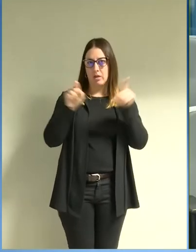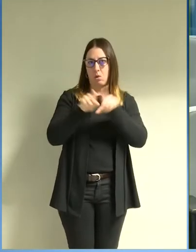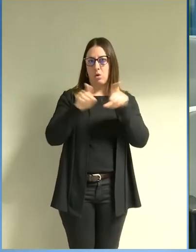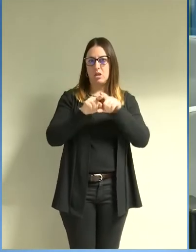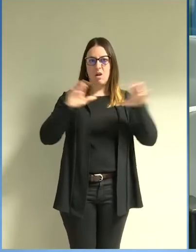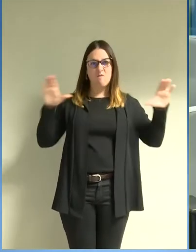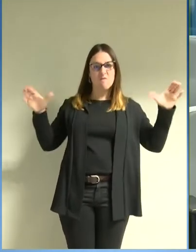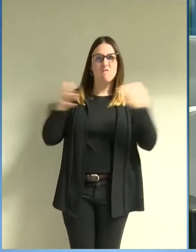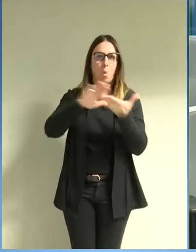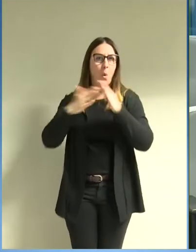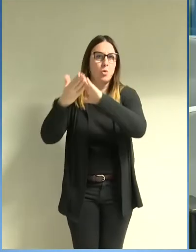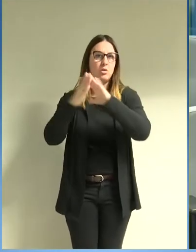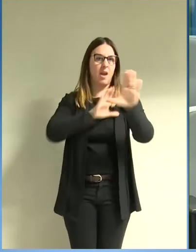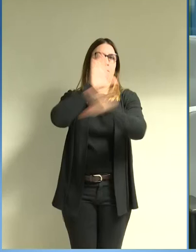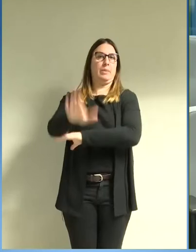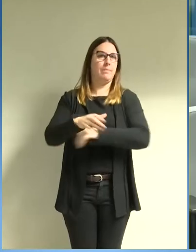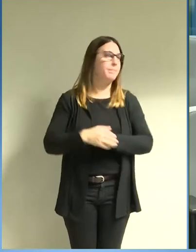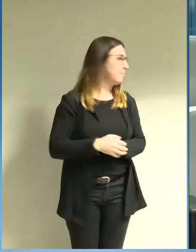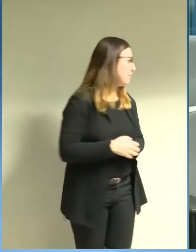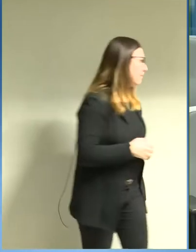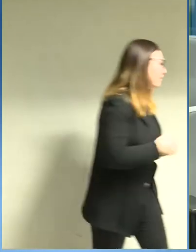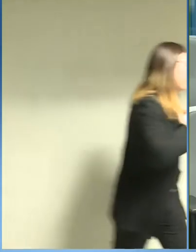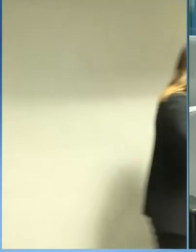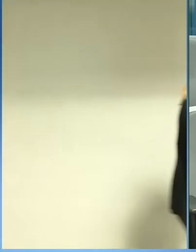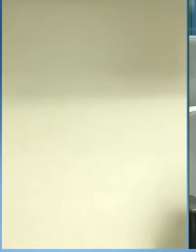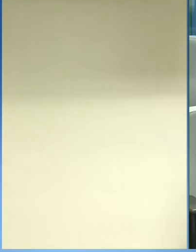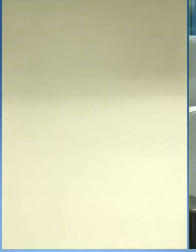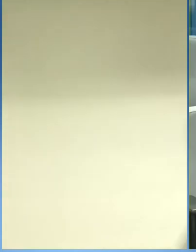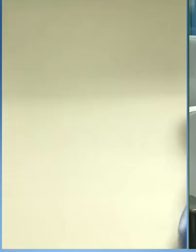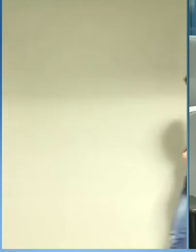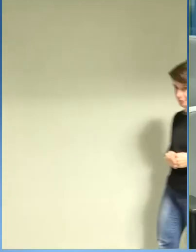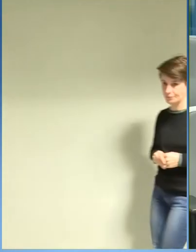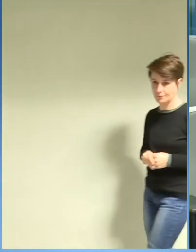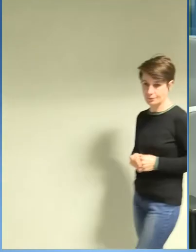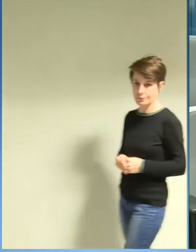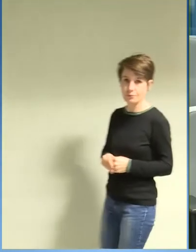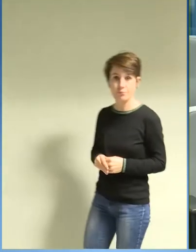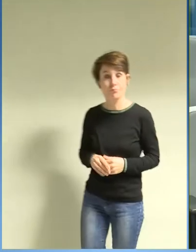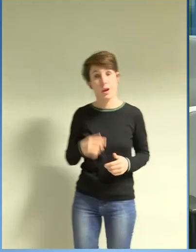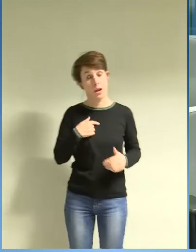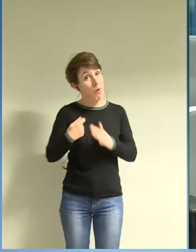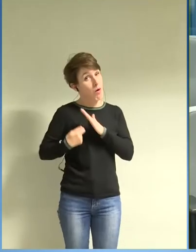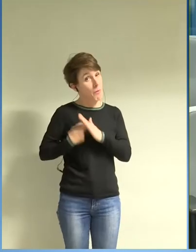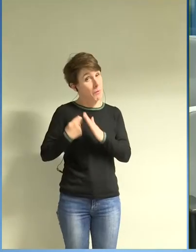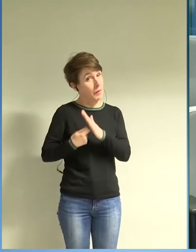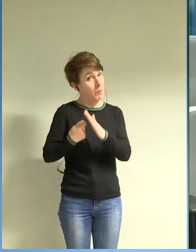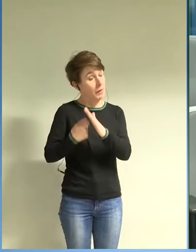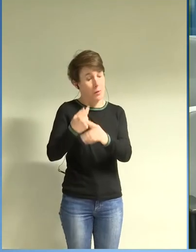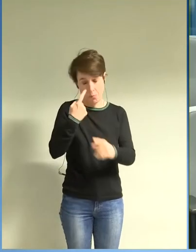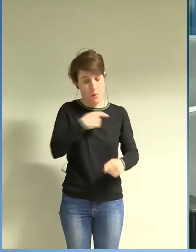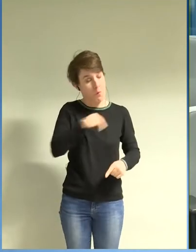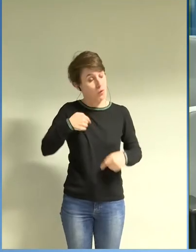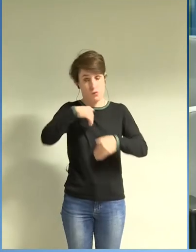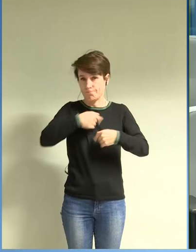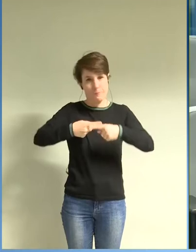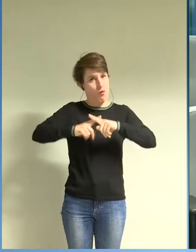communautaires et puis moi je leur dis parce que c'est notre c'est vraiment notre ancienne mais on nous y croyons beaucoup